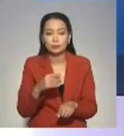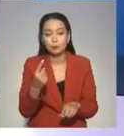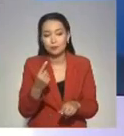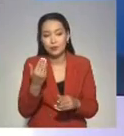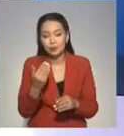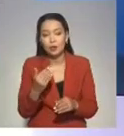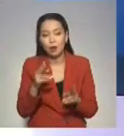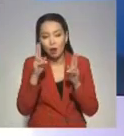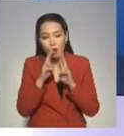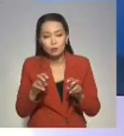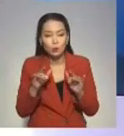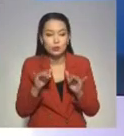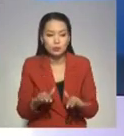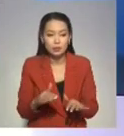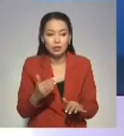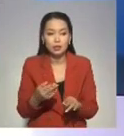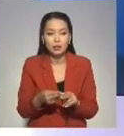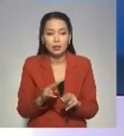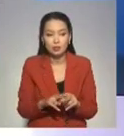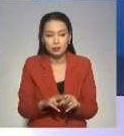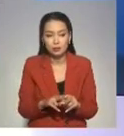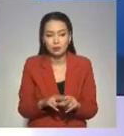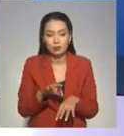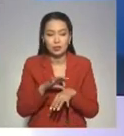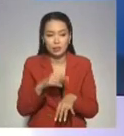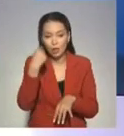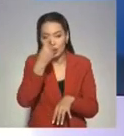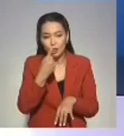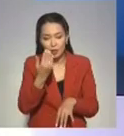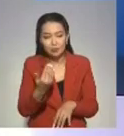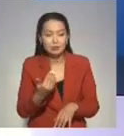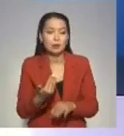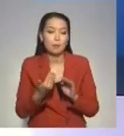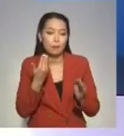внутренних дел. С ними проводится индивидуальная профилактическая работа.